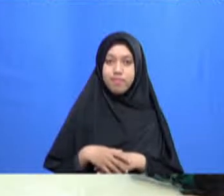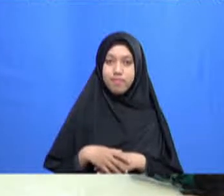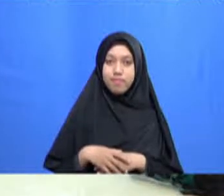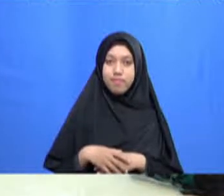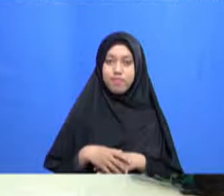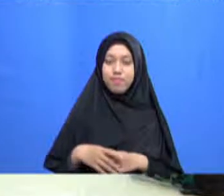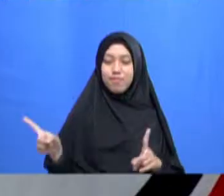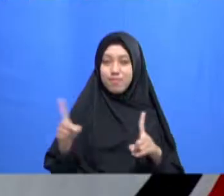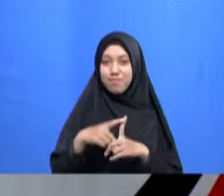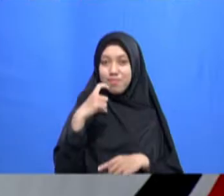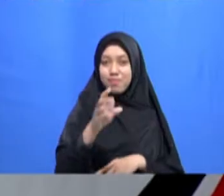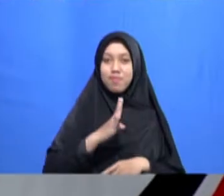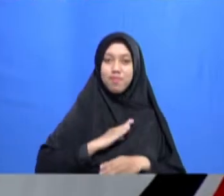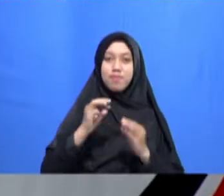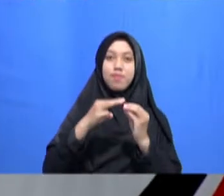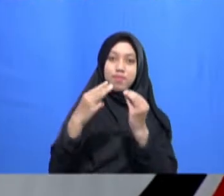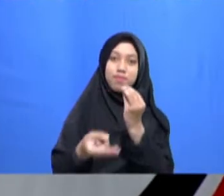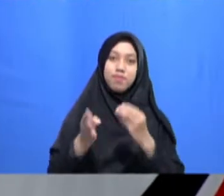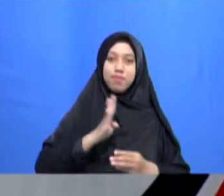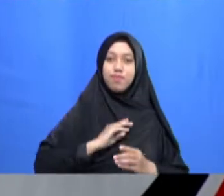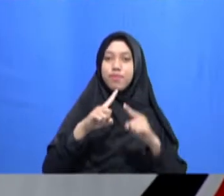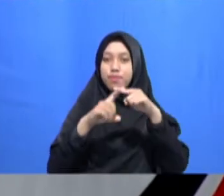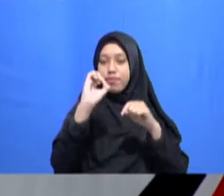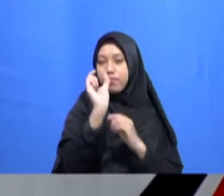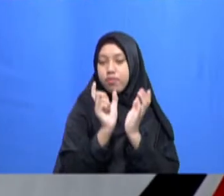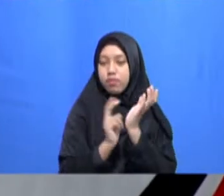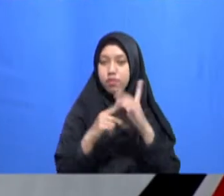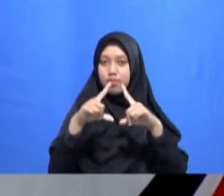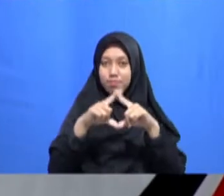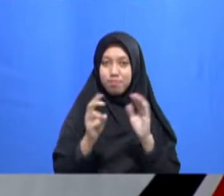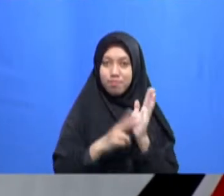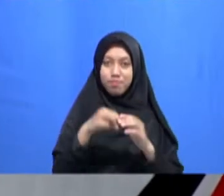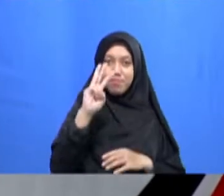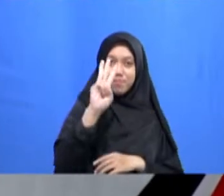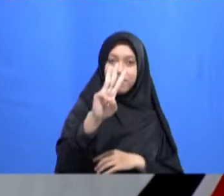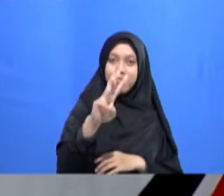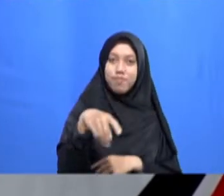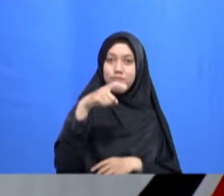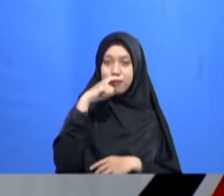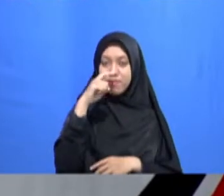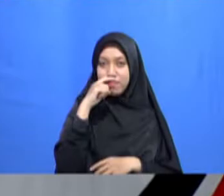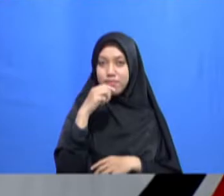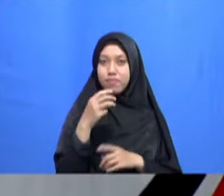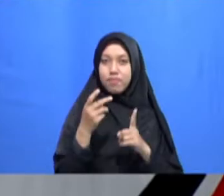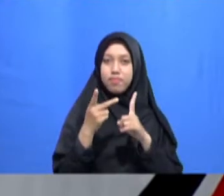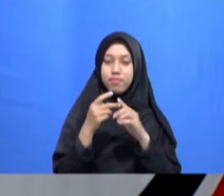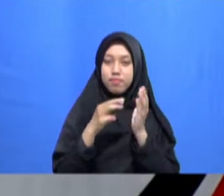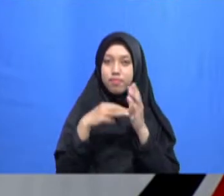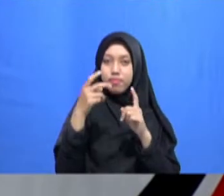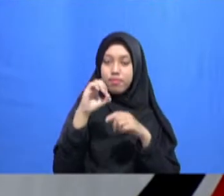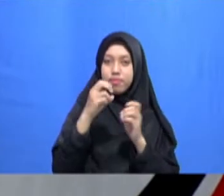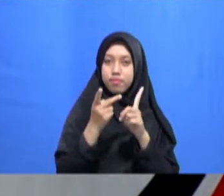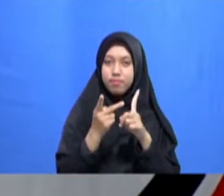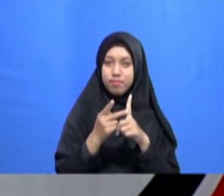Pasangan calon Bupati dan Wakil Bupati Kabupaten Tojo Una-Una nomor urut 3, Bapak Muhammad Lahai SEMM dan